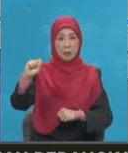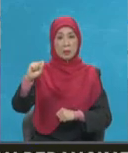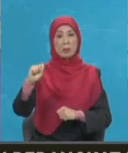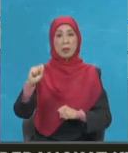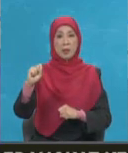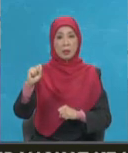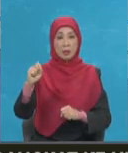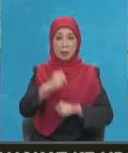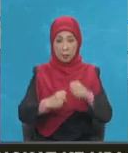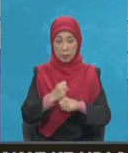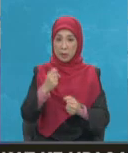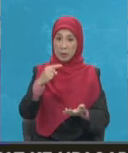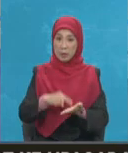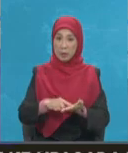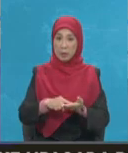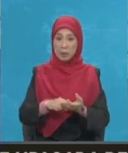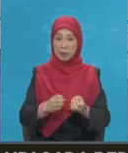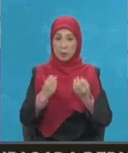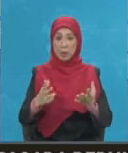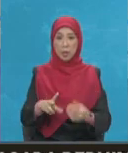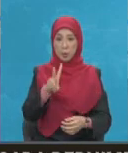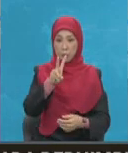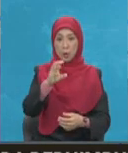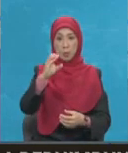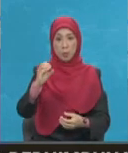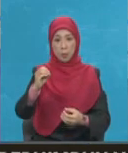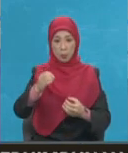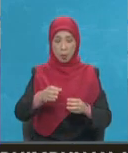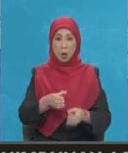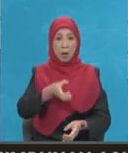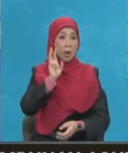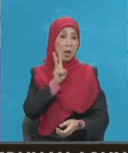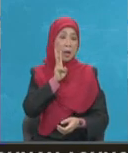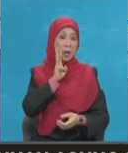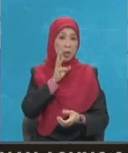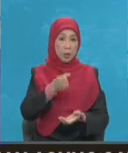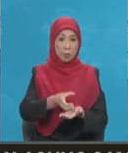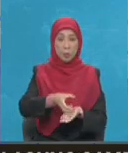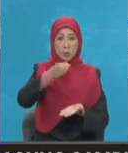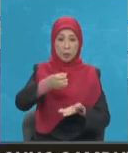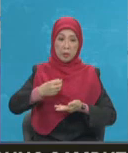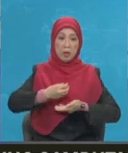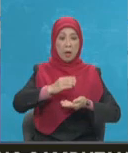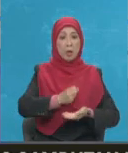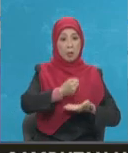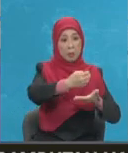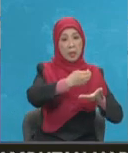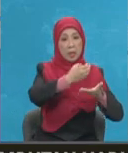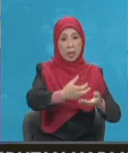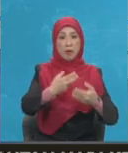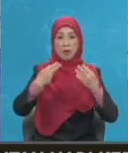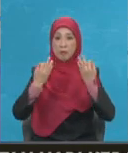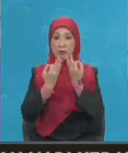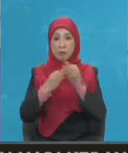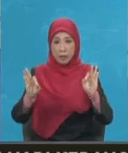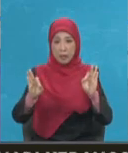Brunei Darussalam tahun ini. Sebanyak 20 galon air disediakan oleh Green Brunei untuk diberikan secara percuma kepada para peserta